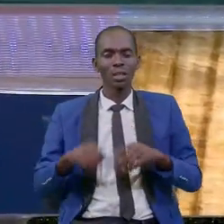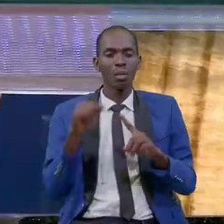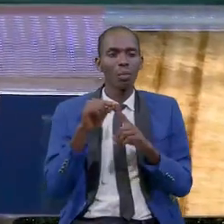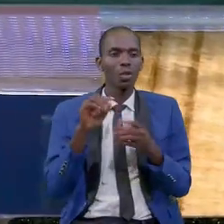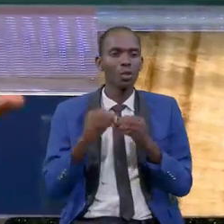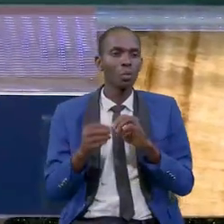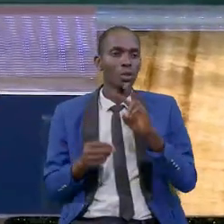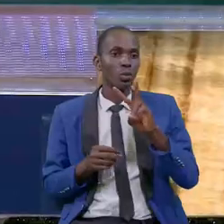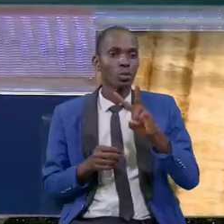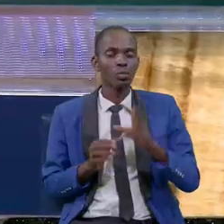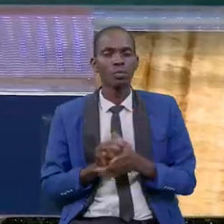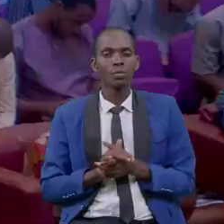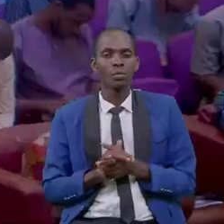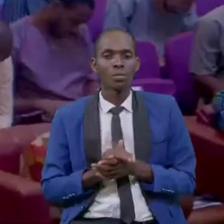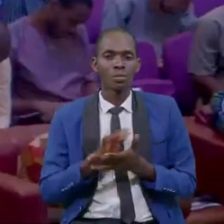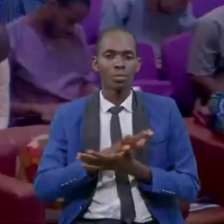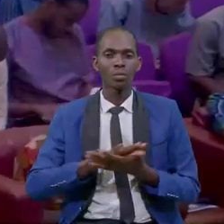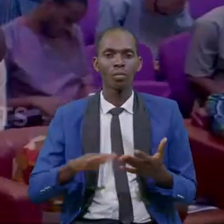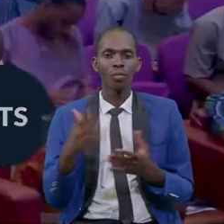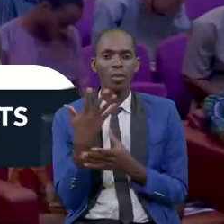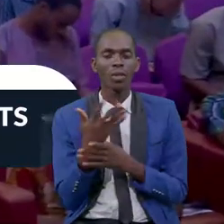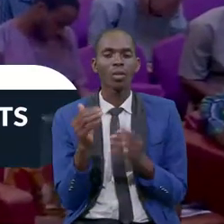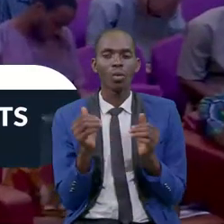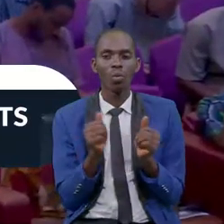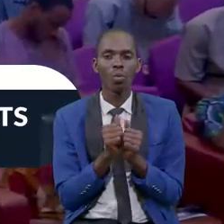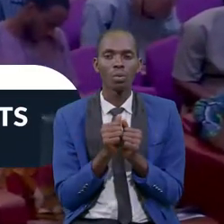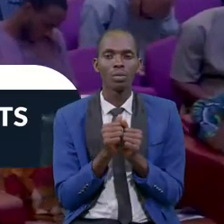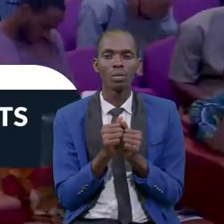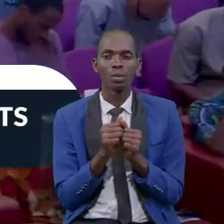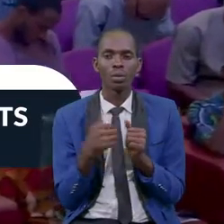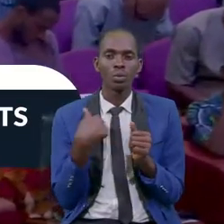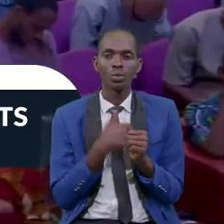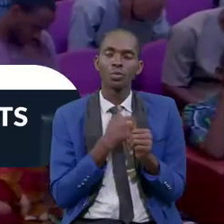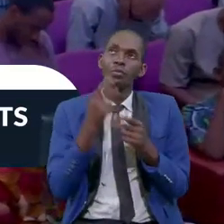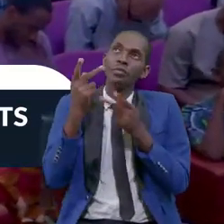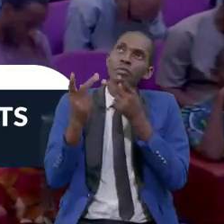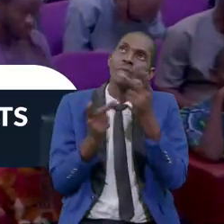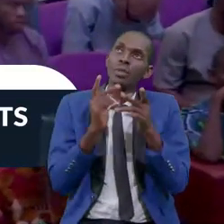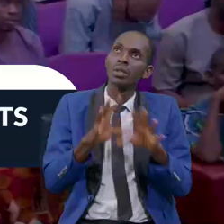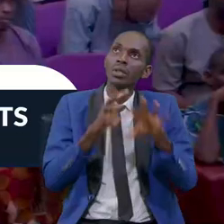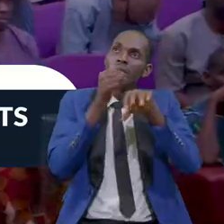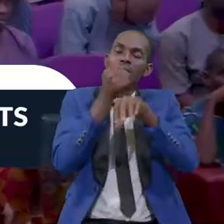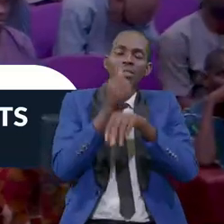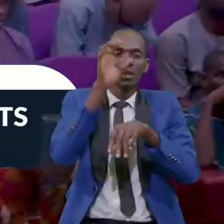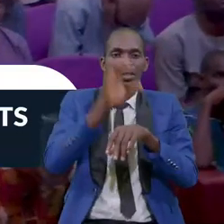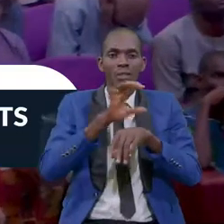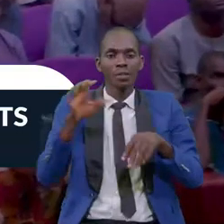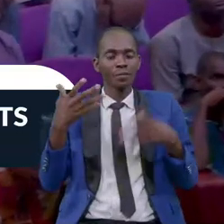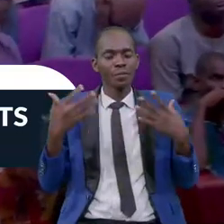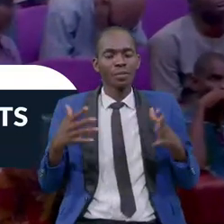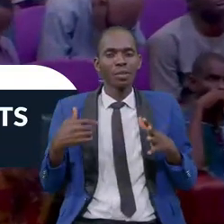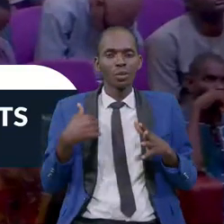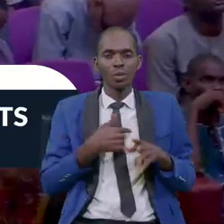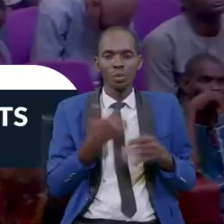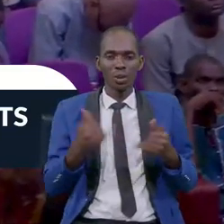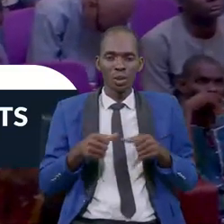condamné. Nous allons au deuxième point. Et avec les mains pures ou innocentes, alors on a visité le calvaire. Nous